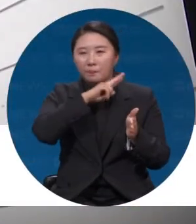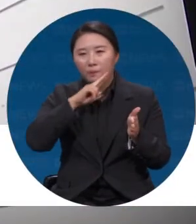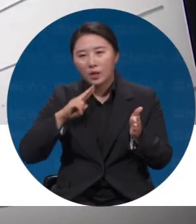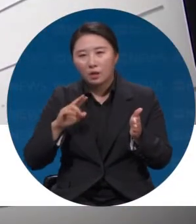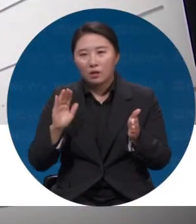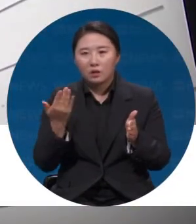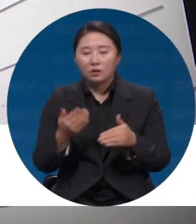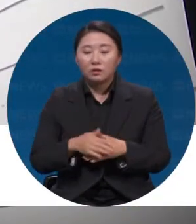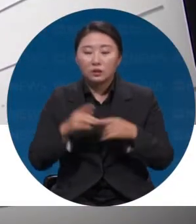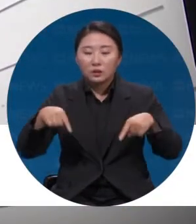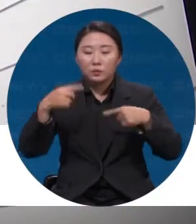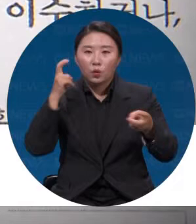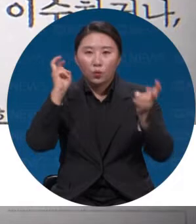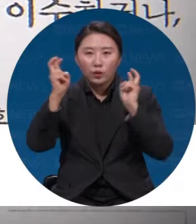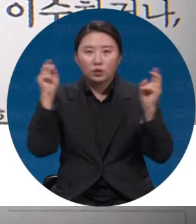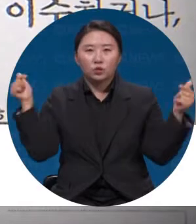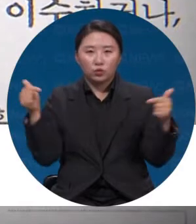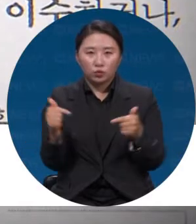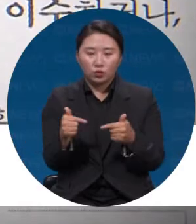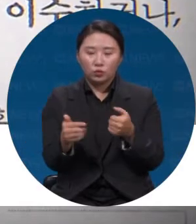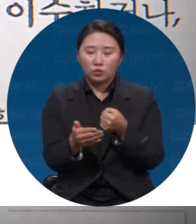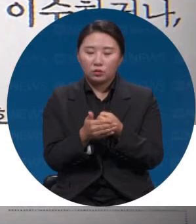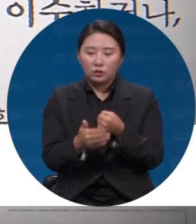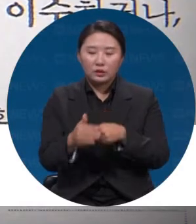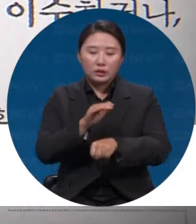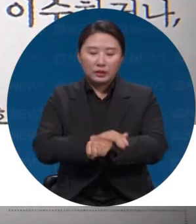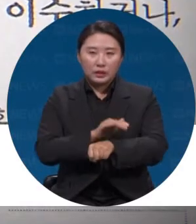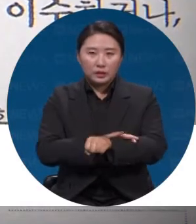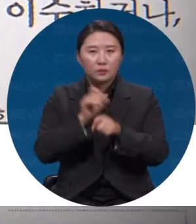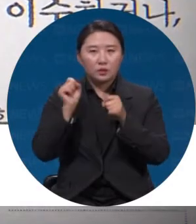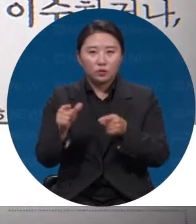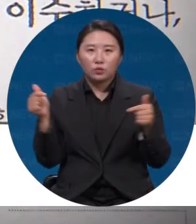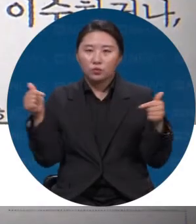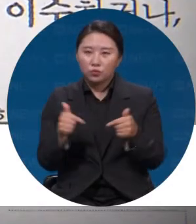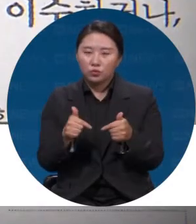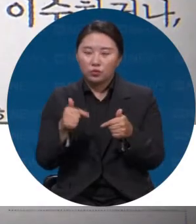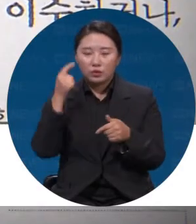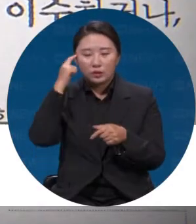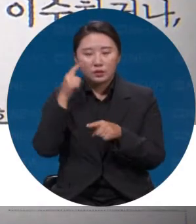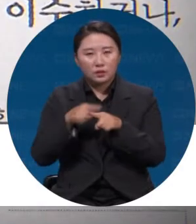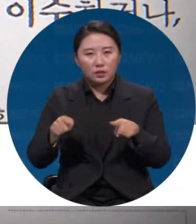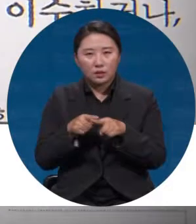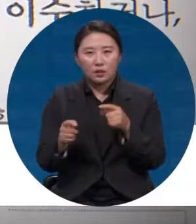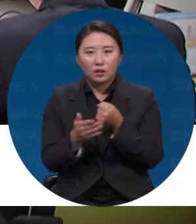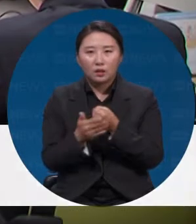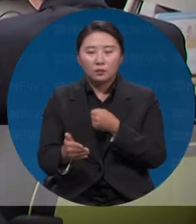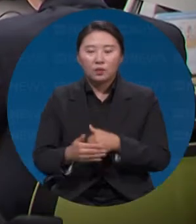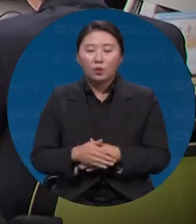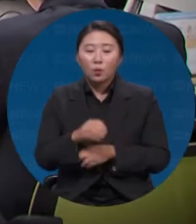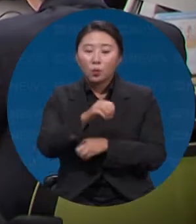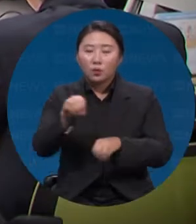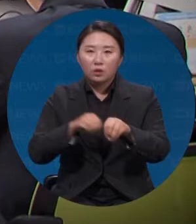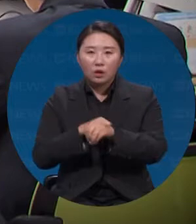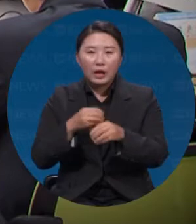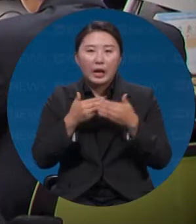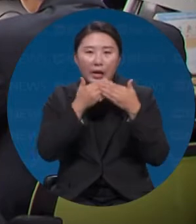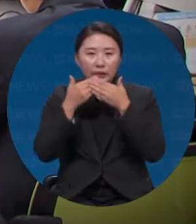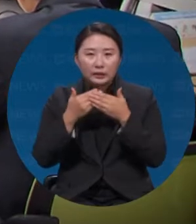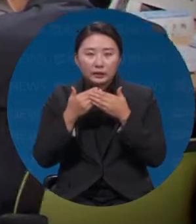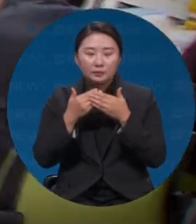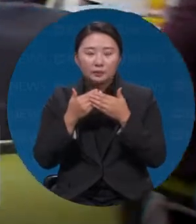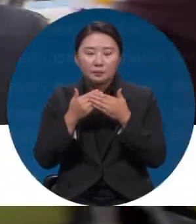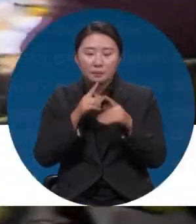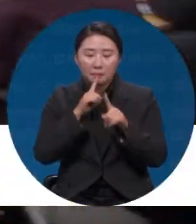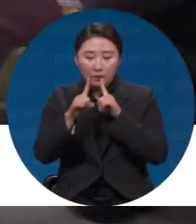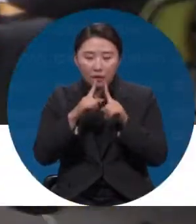씁니다 참여 업체가 줄어들면서 실습 기회가 축소 된다는 판단에서 입니다 오히려 학습 이라는 명목으로